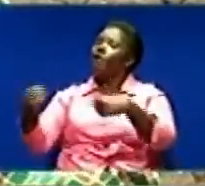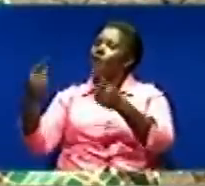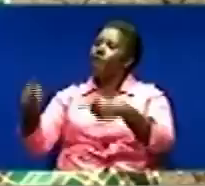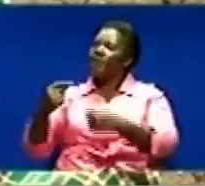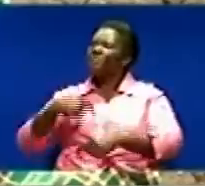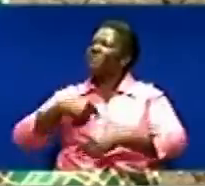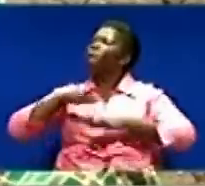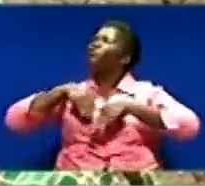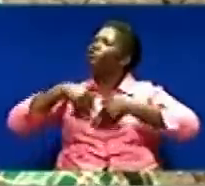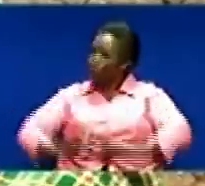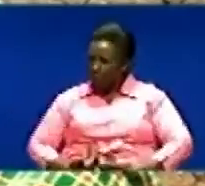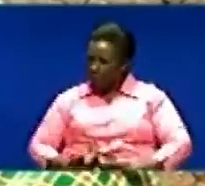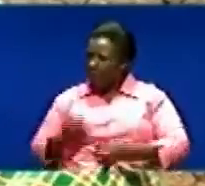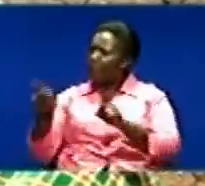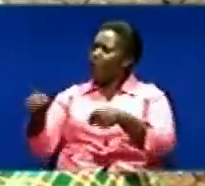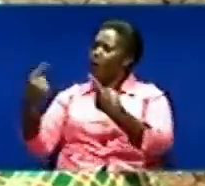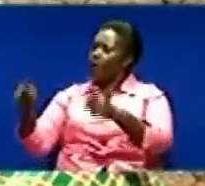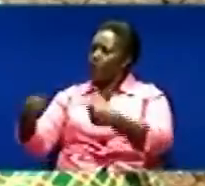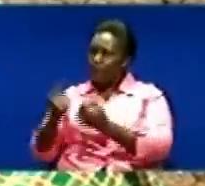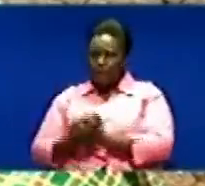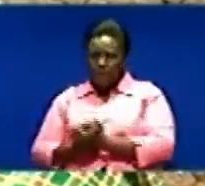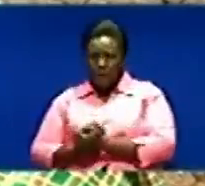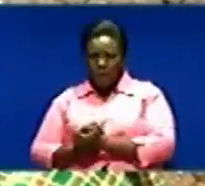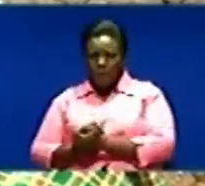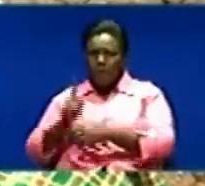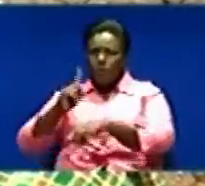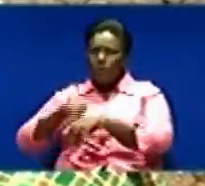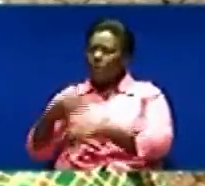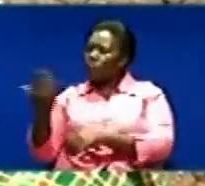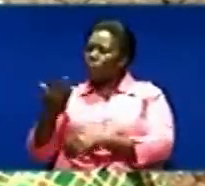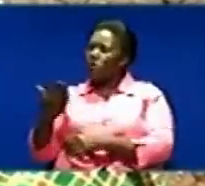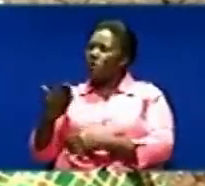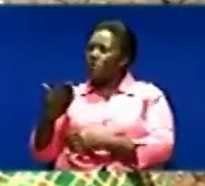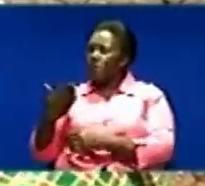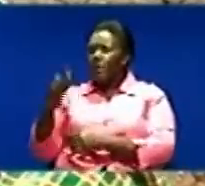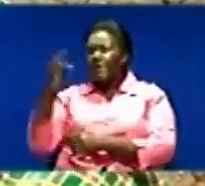hata. Paka hata mwingine mafia inafikia hata stage zinasema sijui ni mfenyeji.